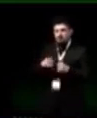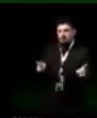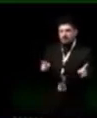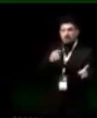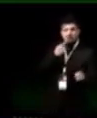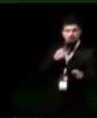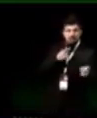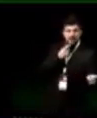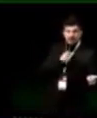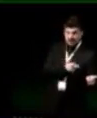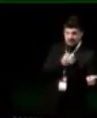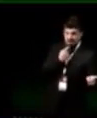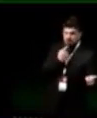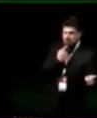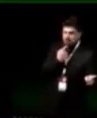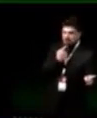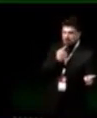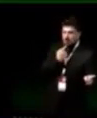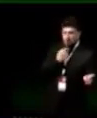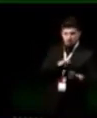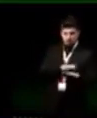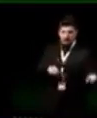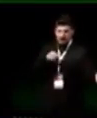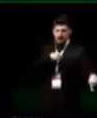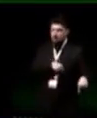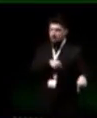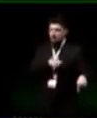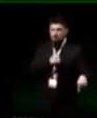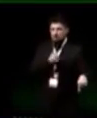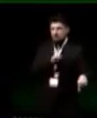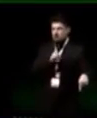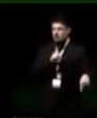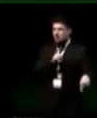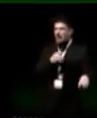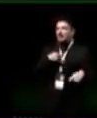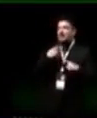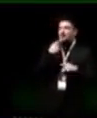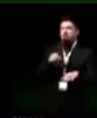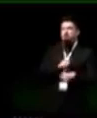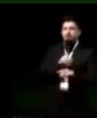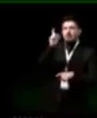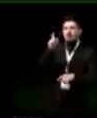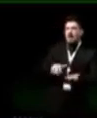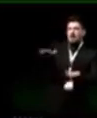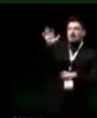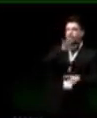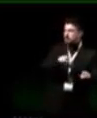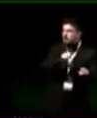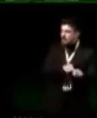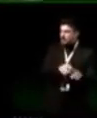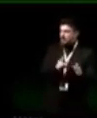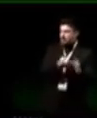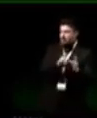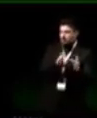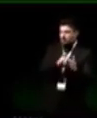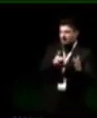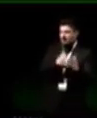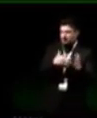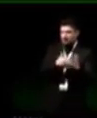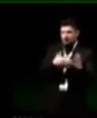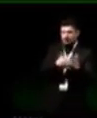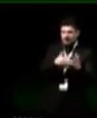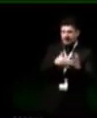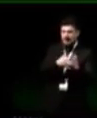chi, non soltanto chi sta sul palco, ma anche chi sta sul territorio e chi sta in prima fila, a cominciare da